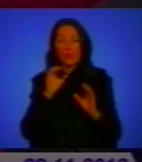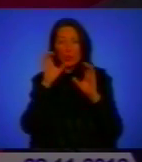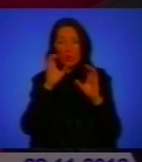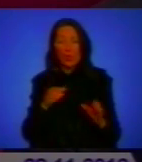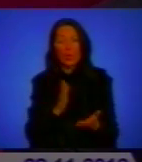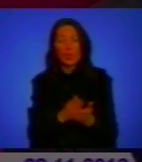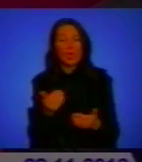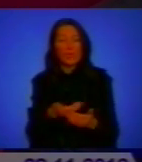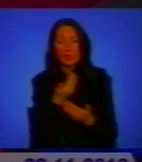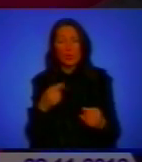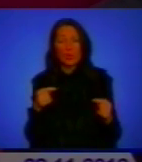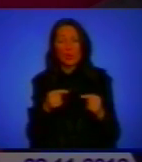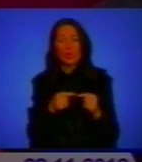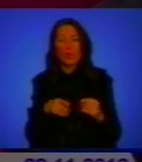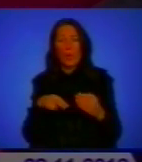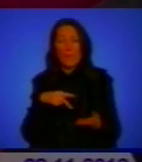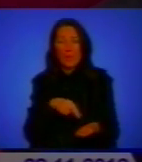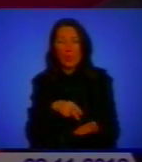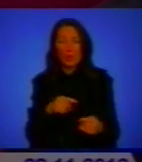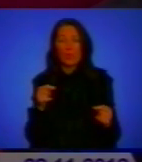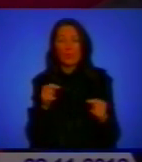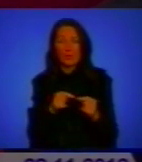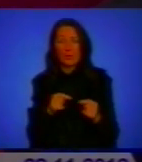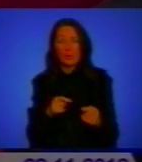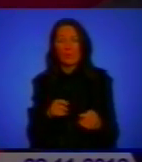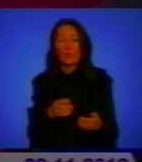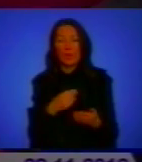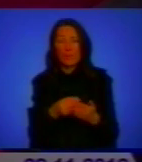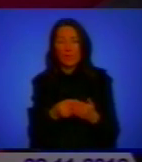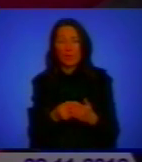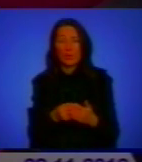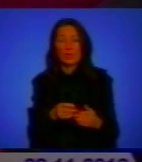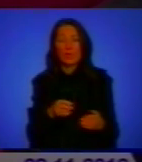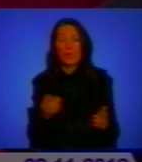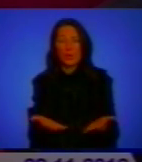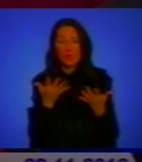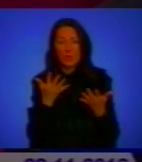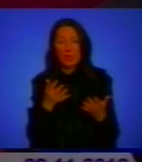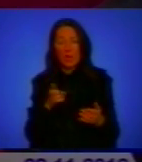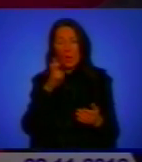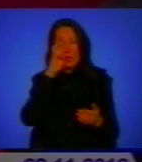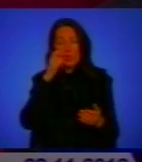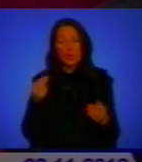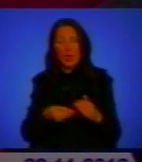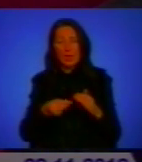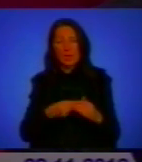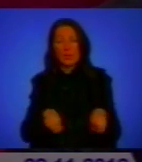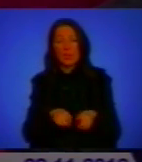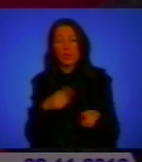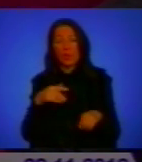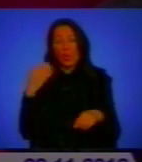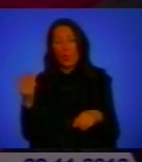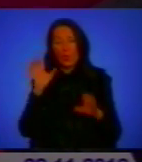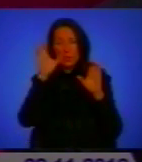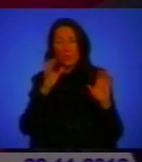єдиного підходу до визначення вартості ефіру державних компаній при висвітленні політичної агітації. Так, з одного боку, законом визначена певна